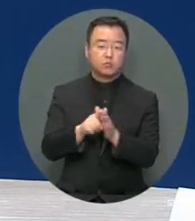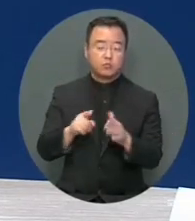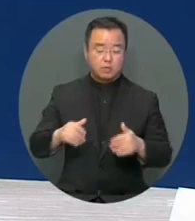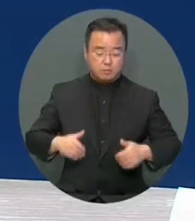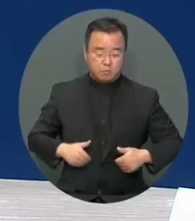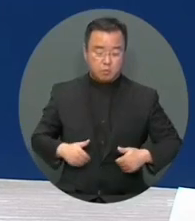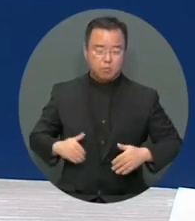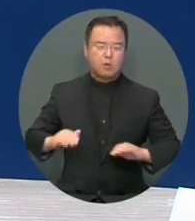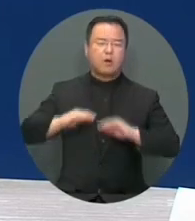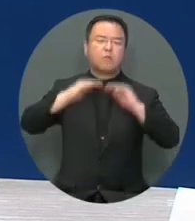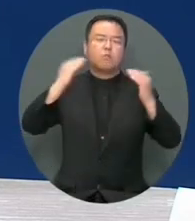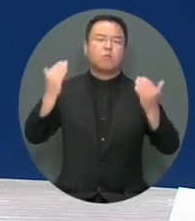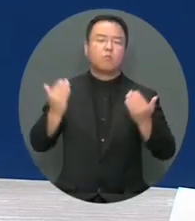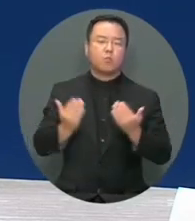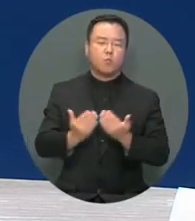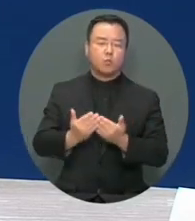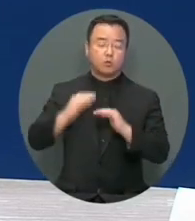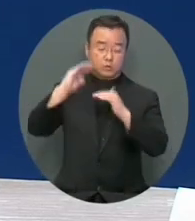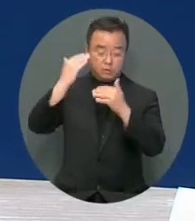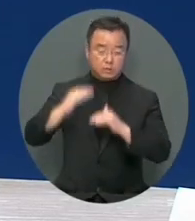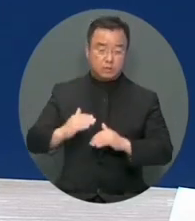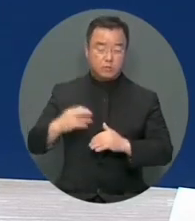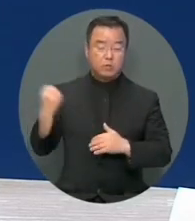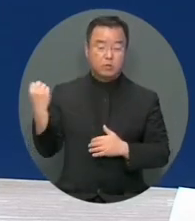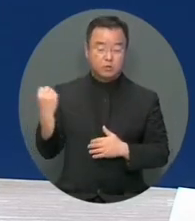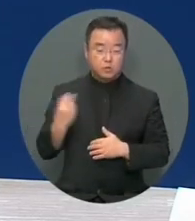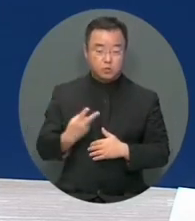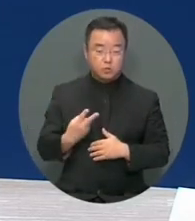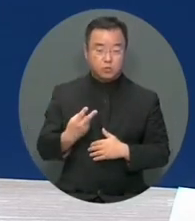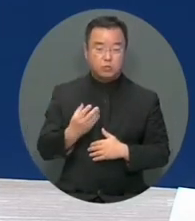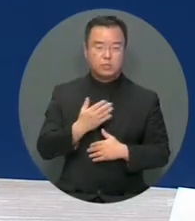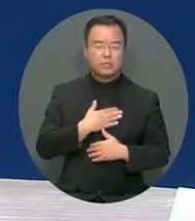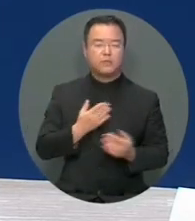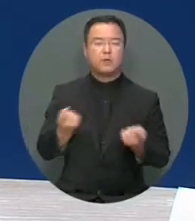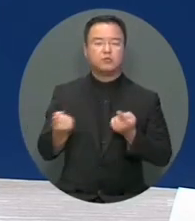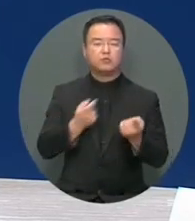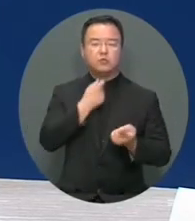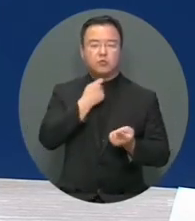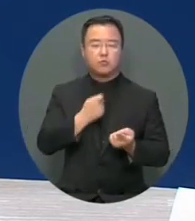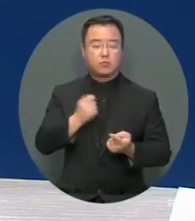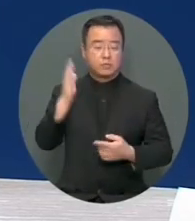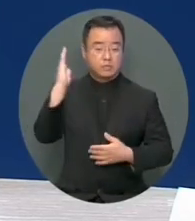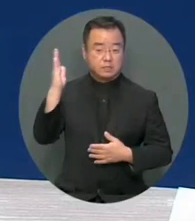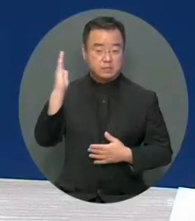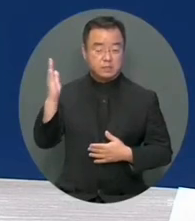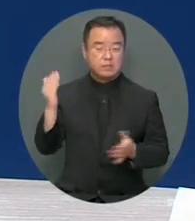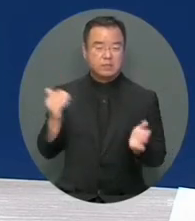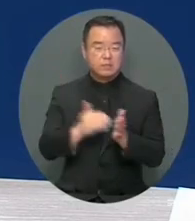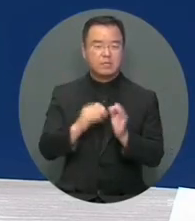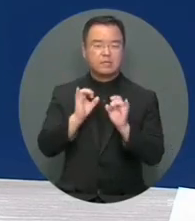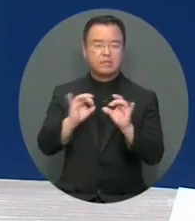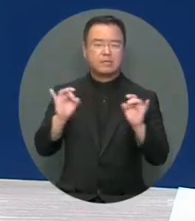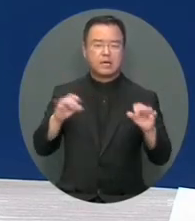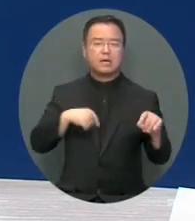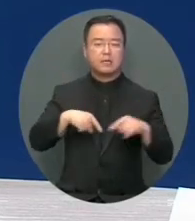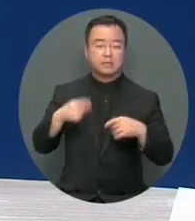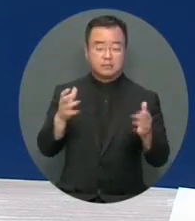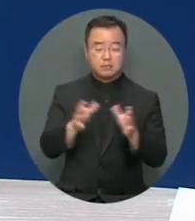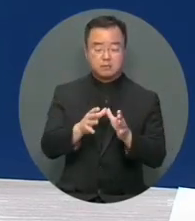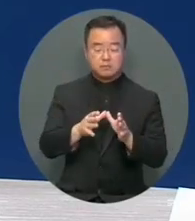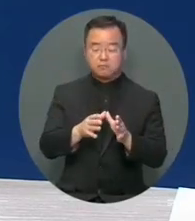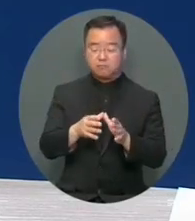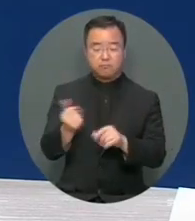모든 절차와 또 저의 조정 의견 이런 것들은 이미 다 각 당에 제공되어